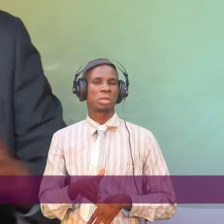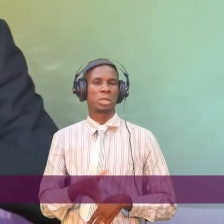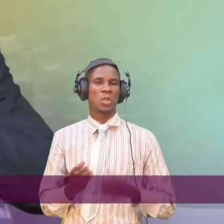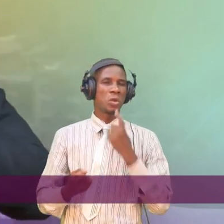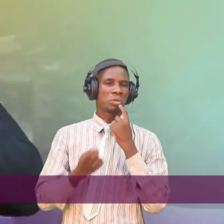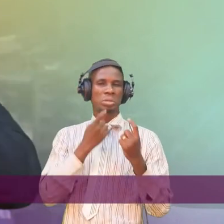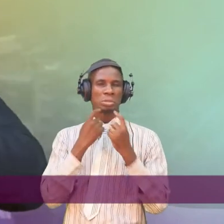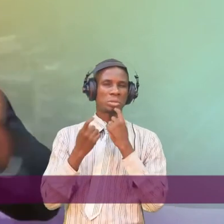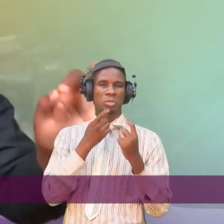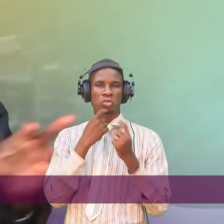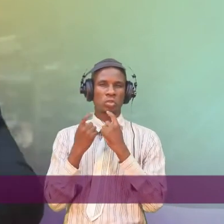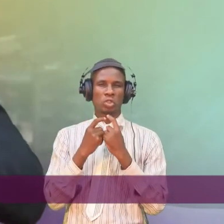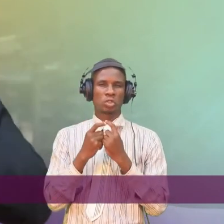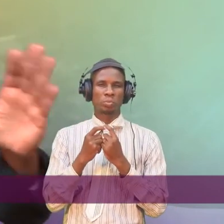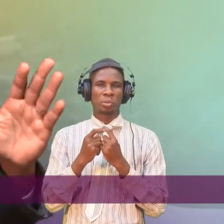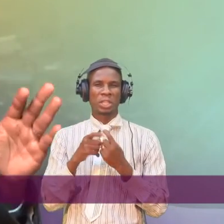Haiambatani na Biblia.